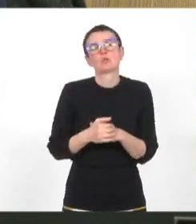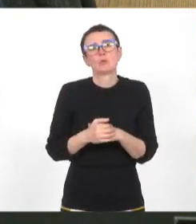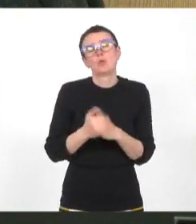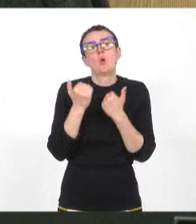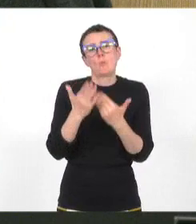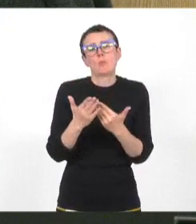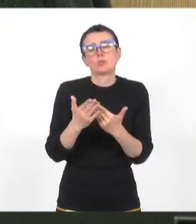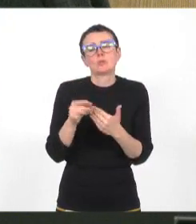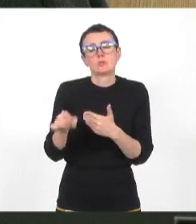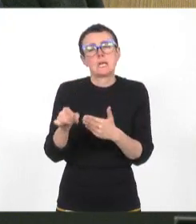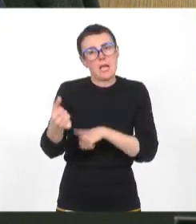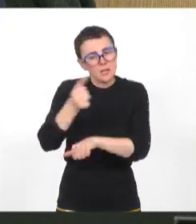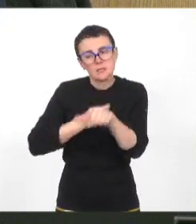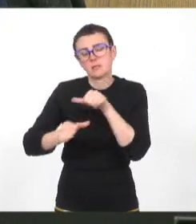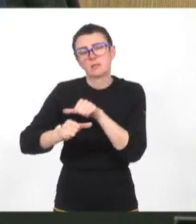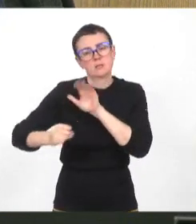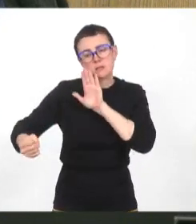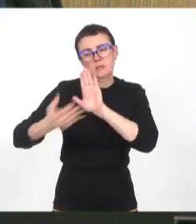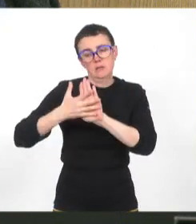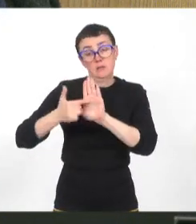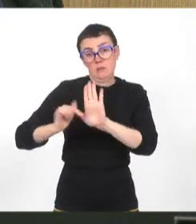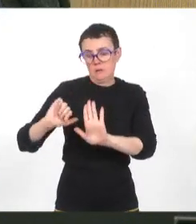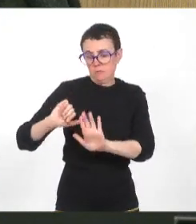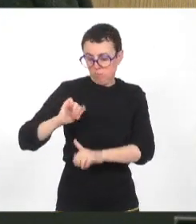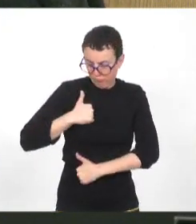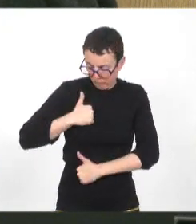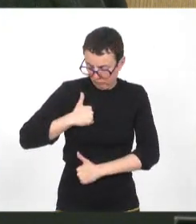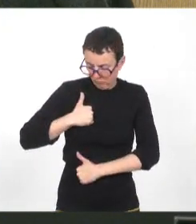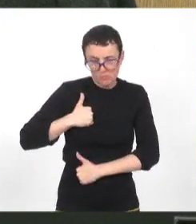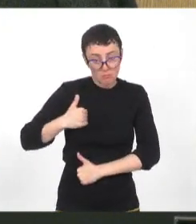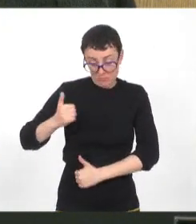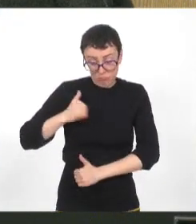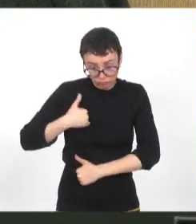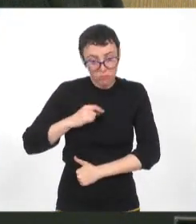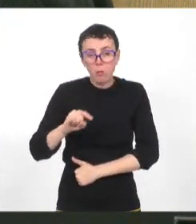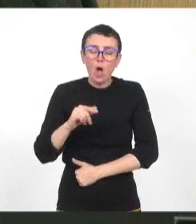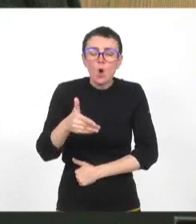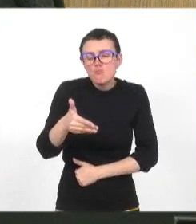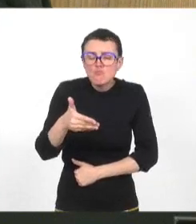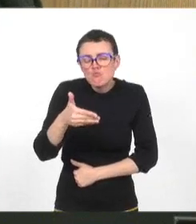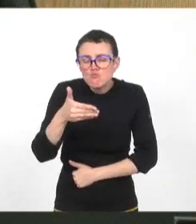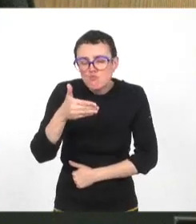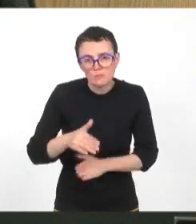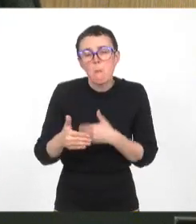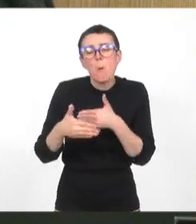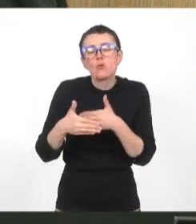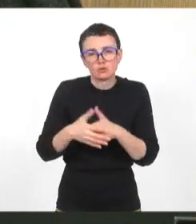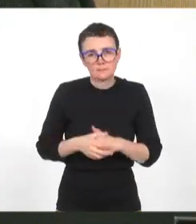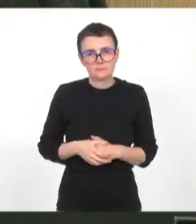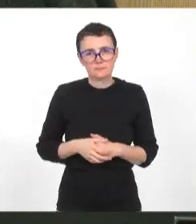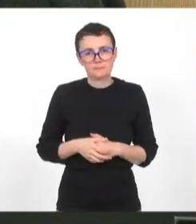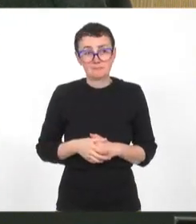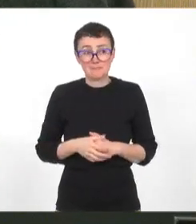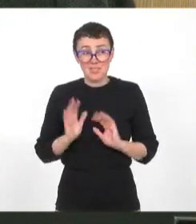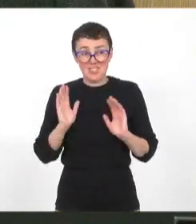rentrent vraiment dans les critères des certificats d'économie d'énergie. En espérant avoir été le plus clair possible, je vous